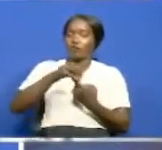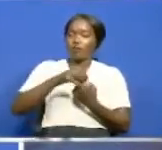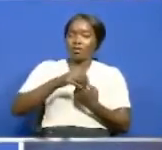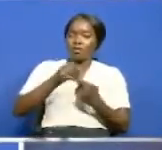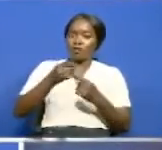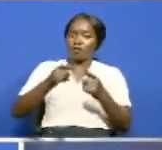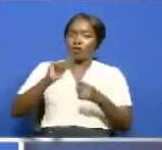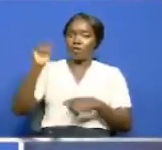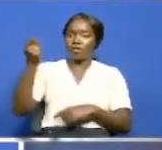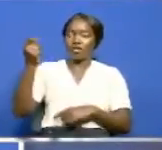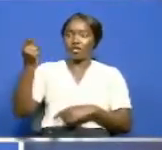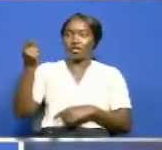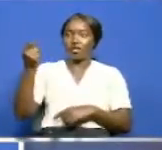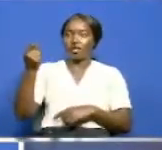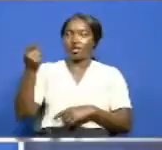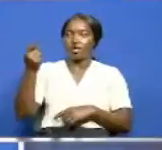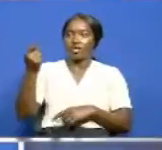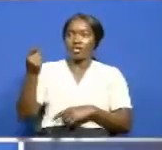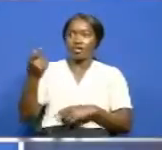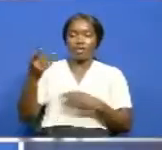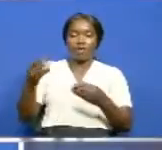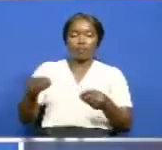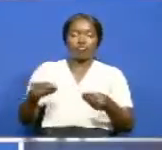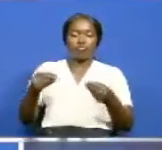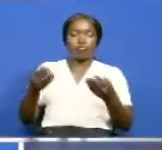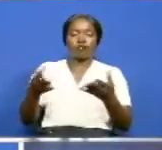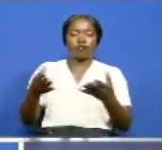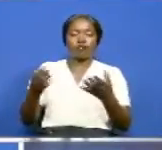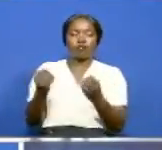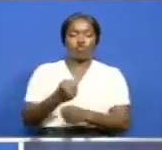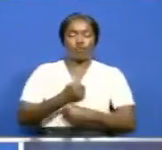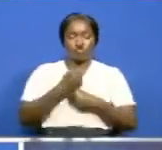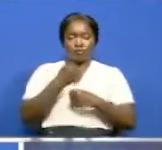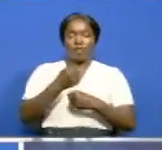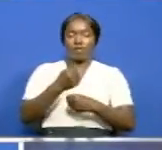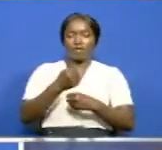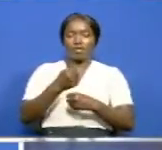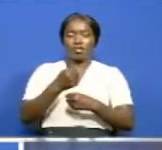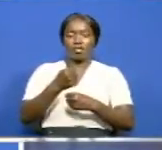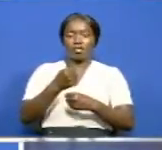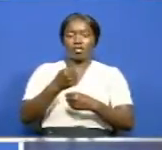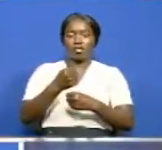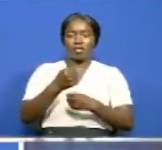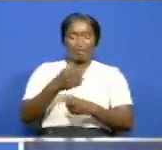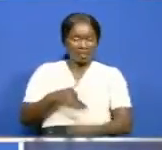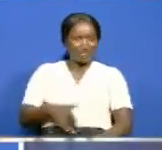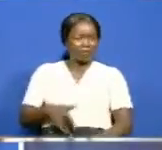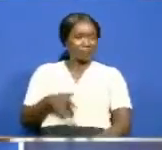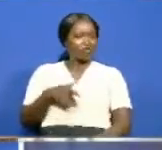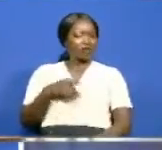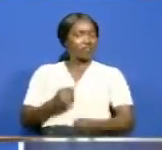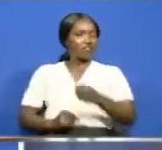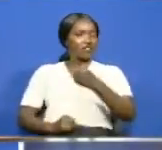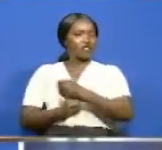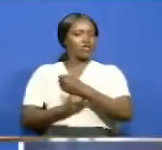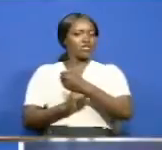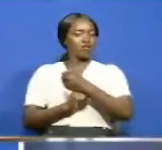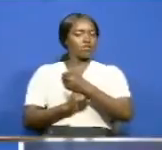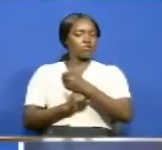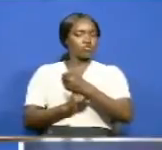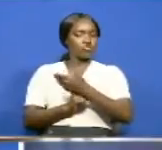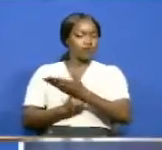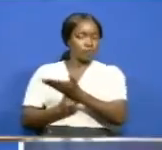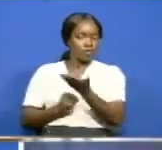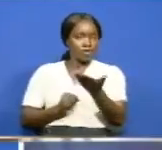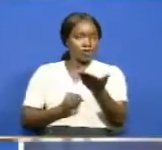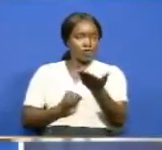from Kenya here. So that actually gave us the confidence to feel that we need to support them. But that is why we